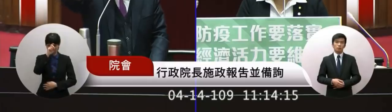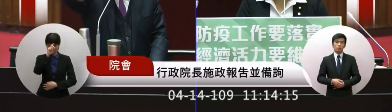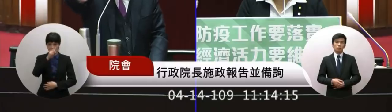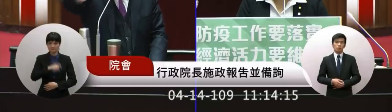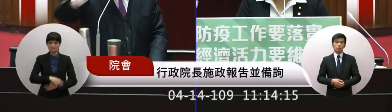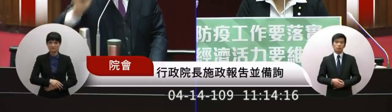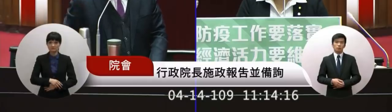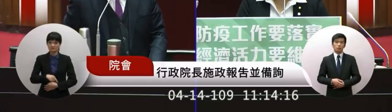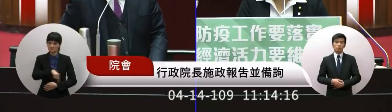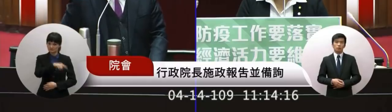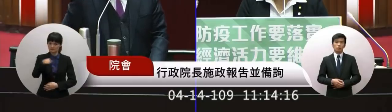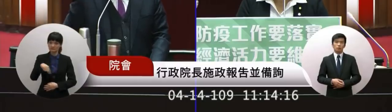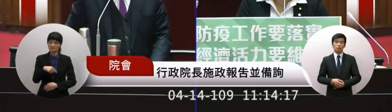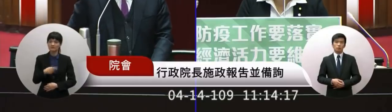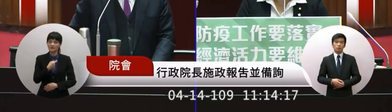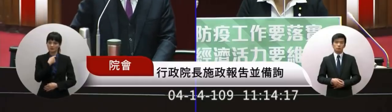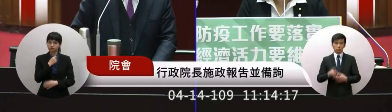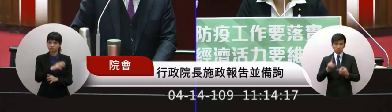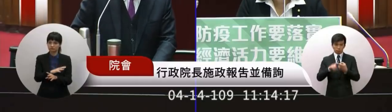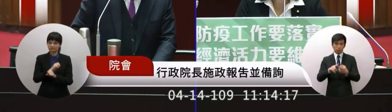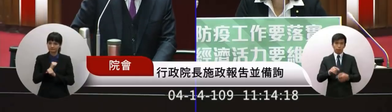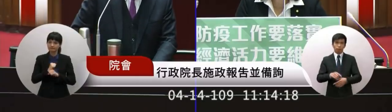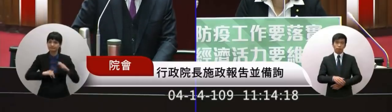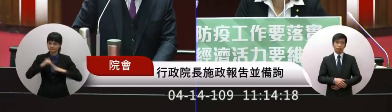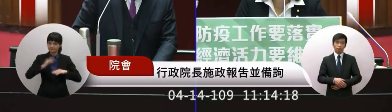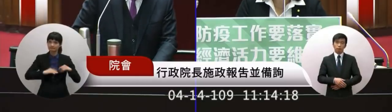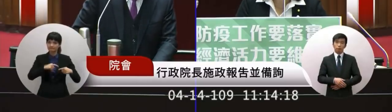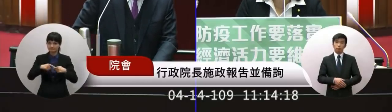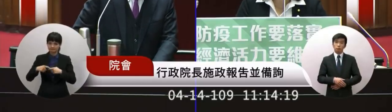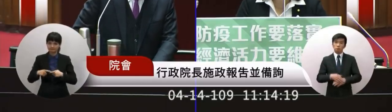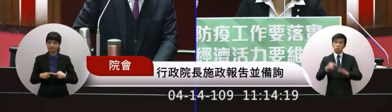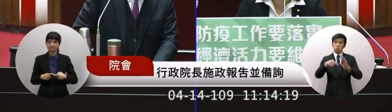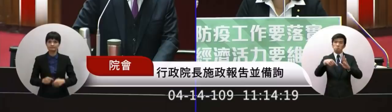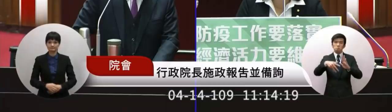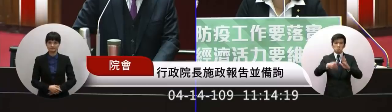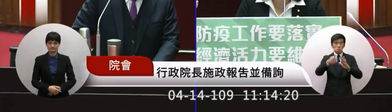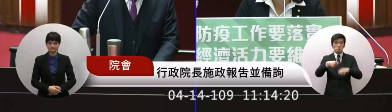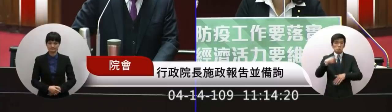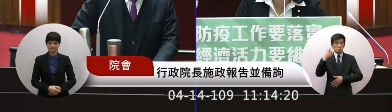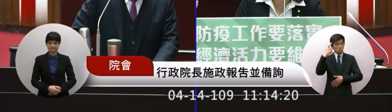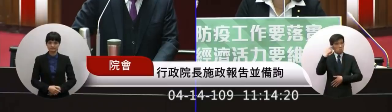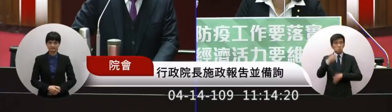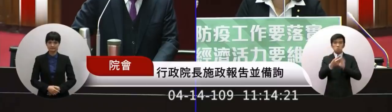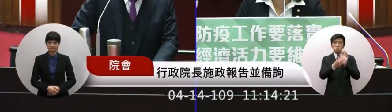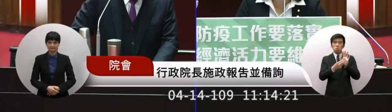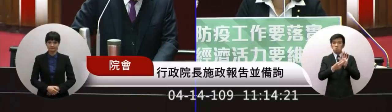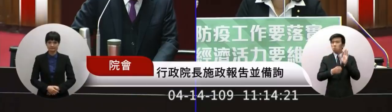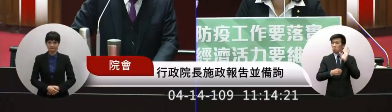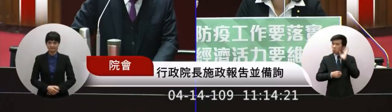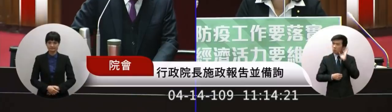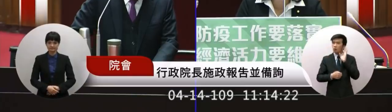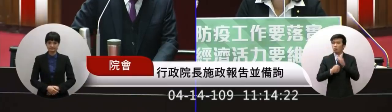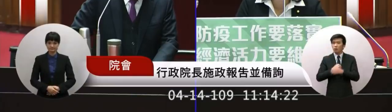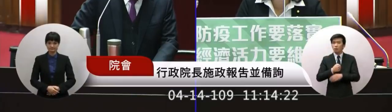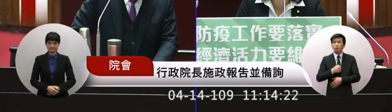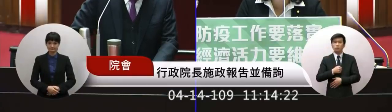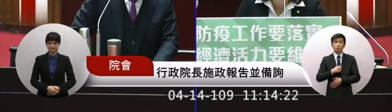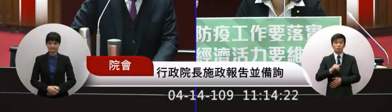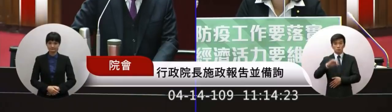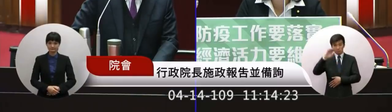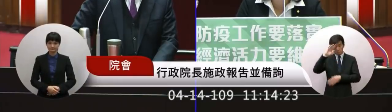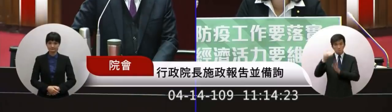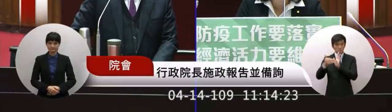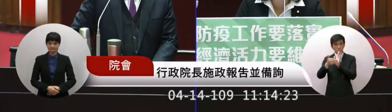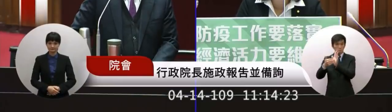大家還是要謹慎對院長我覺得你的改稅我可以接受因為防疫的時候